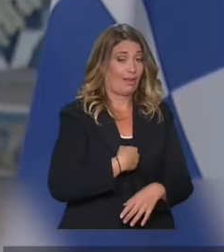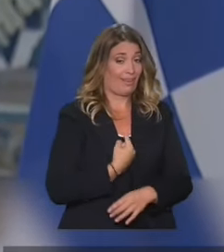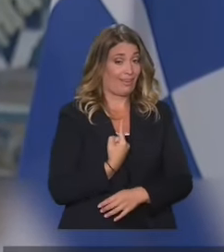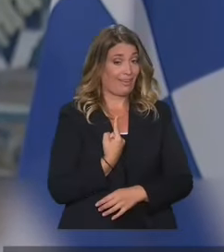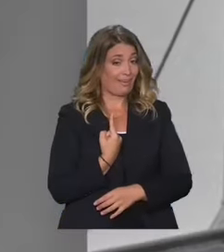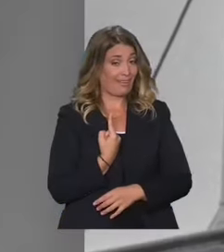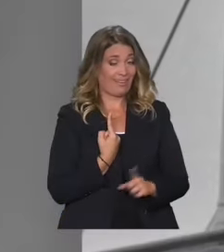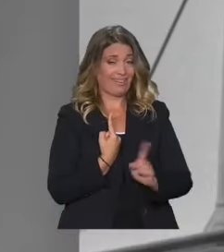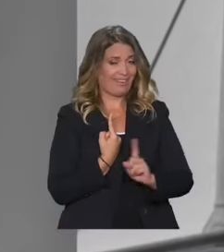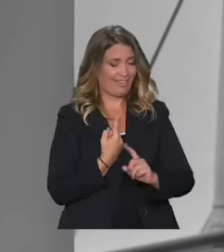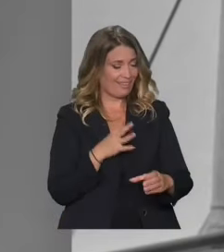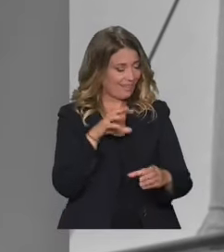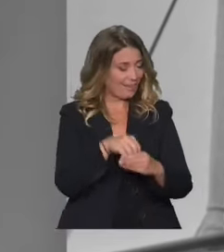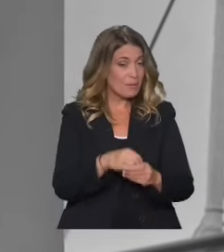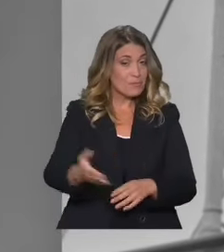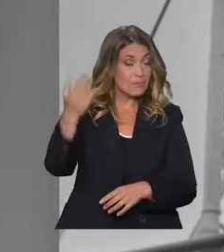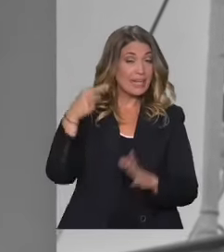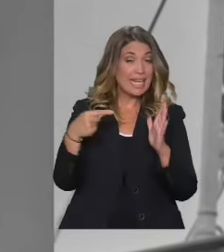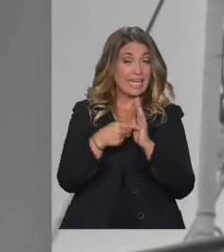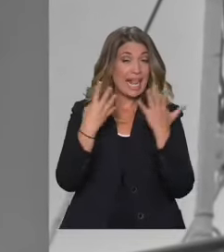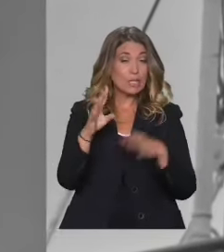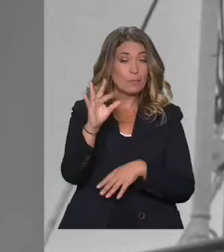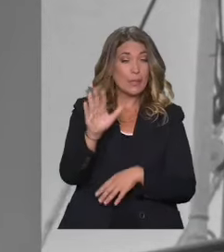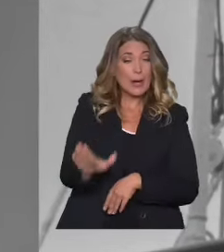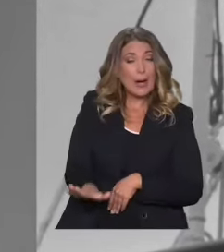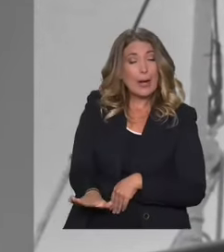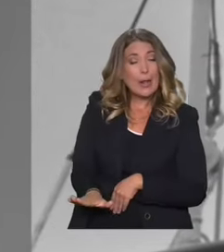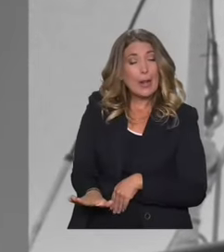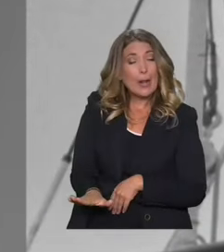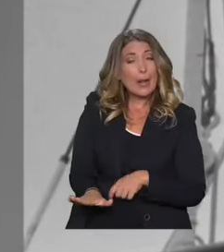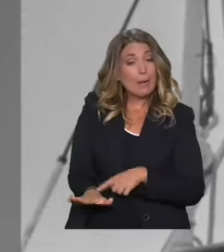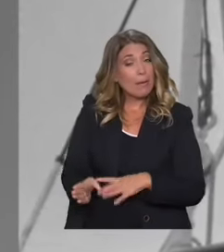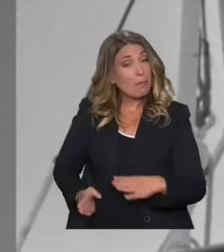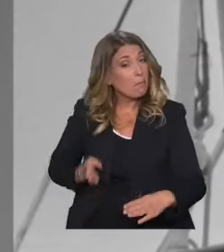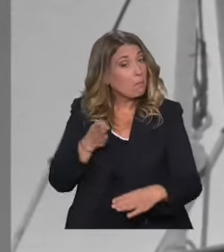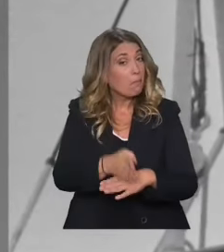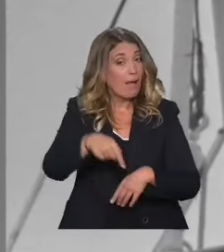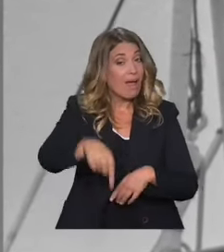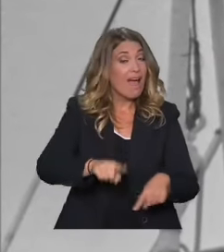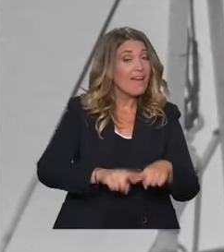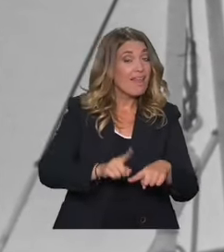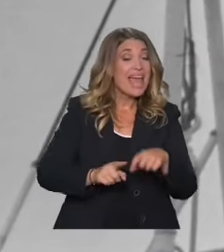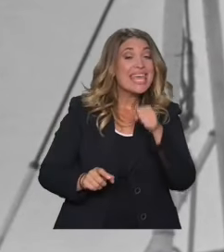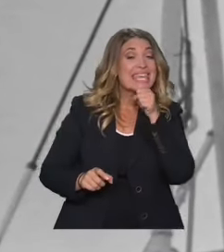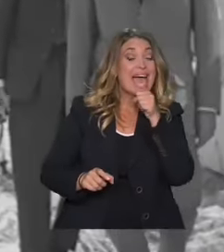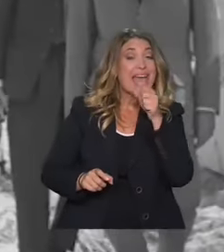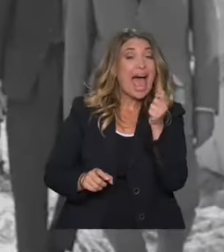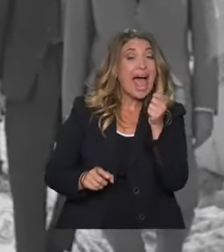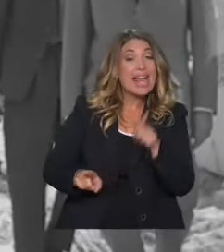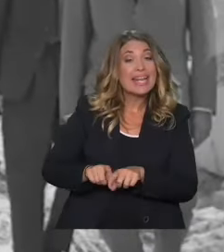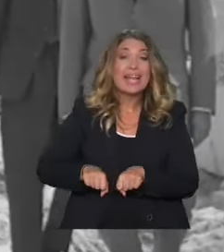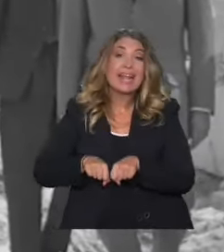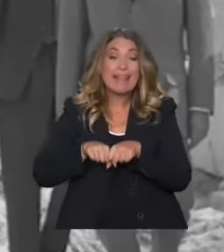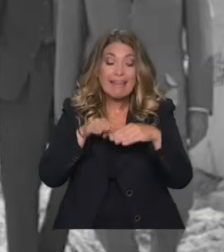hardly alone. Από τη δεκαετία του 50, όταν μικρό παιδάκι επισκεπτόταν για πρώτη φορά τη χώρα μας με τη γιαγιά του, πριγκίπισσα Αλίκη, στα μέσα